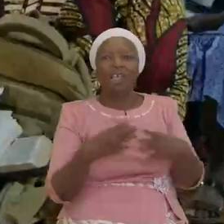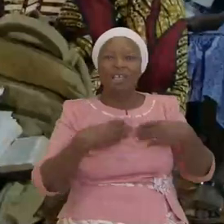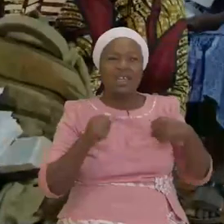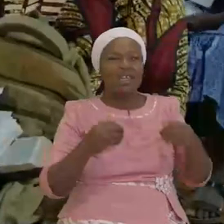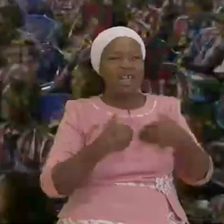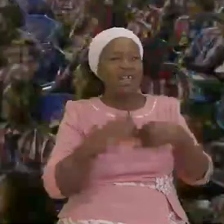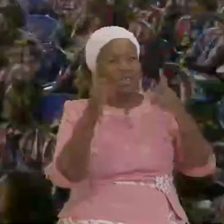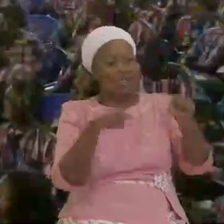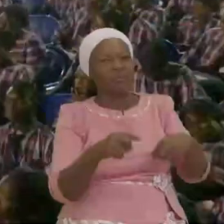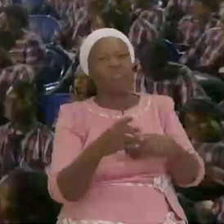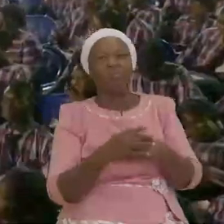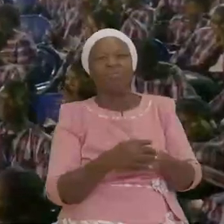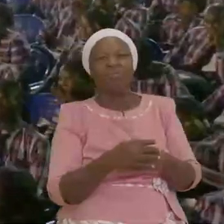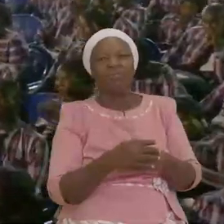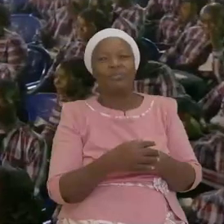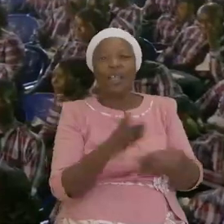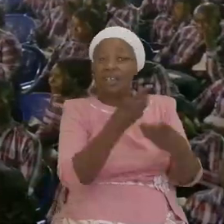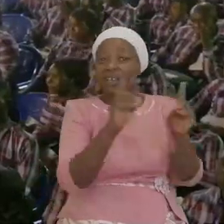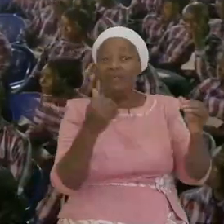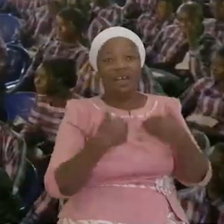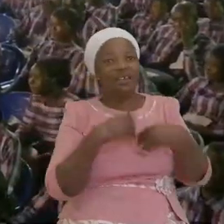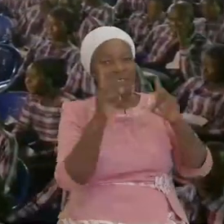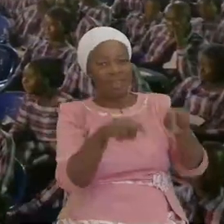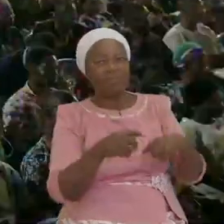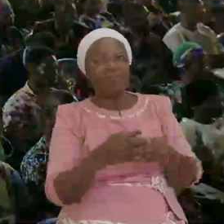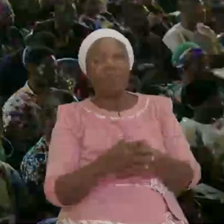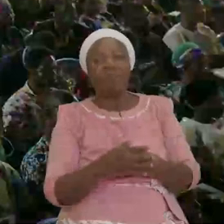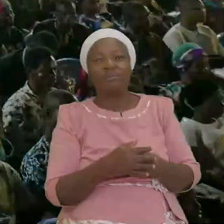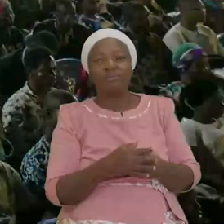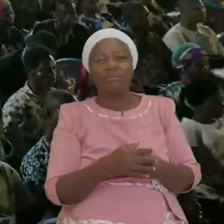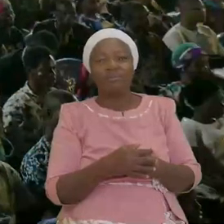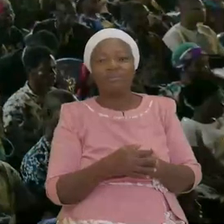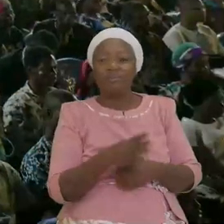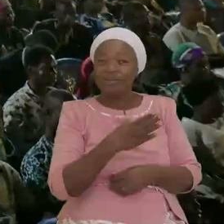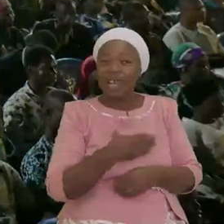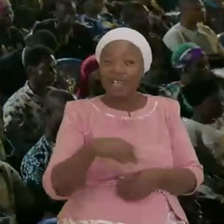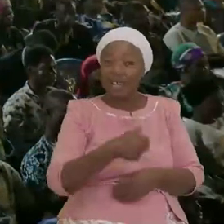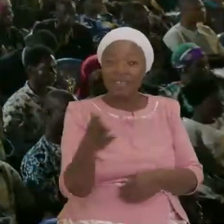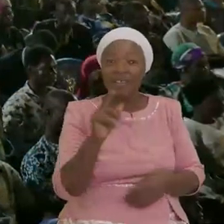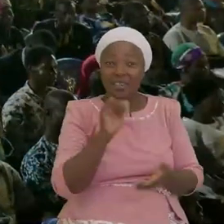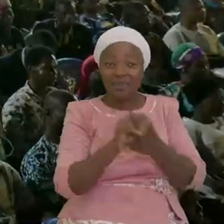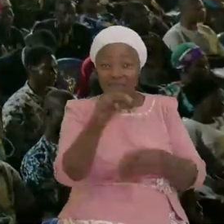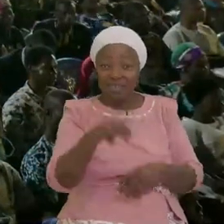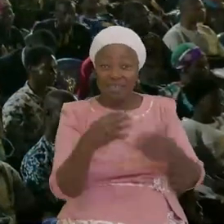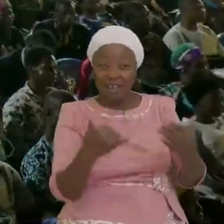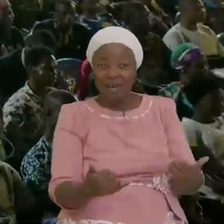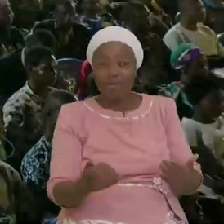Et le salut est venu. La guérison est venue. La délivrance est